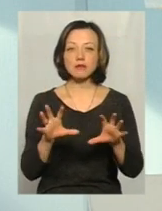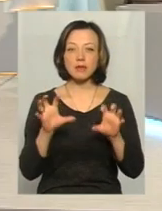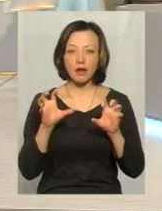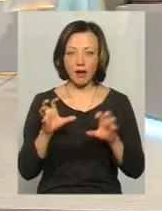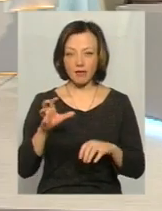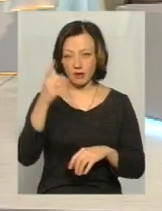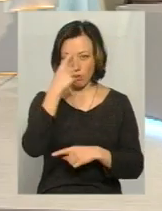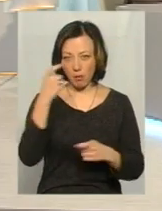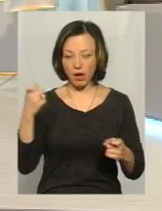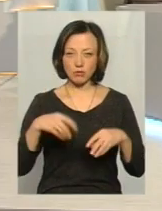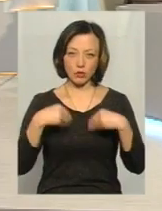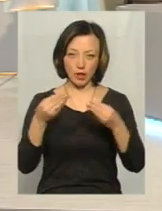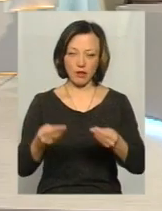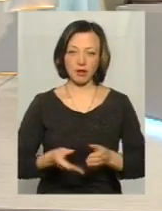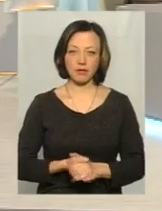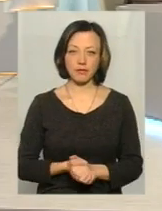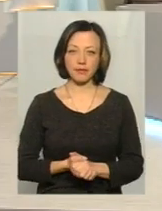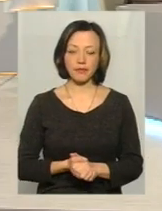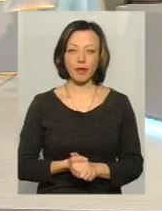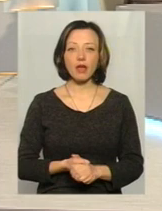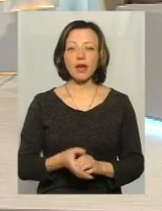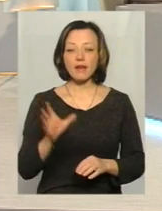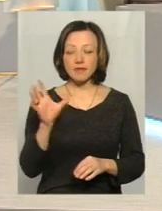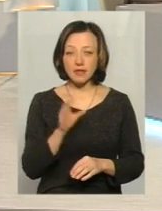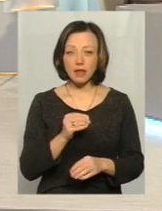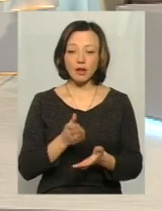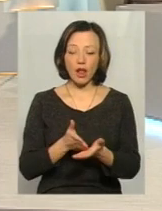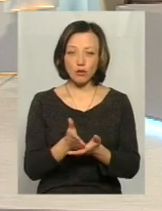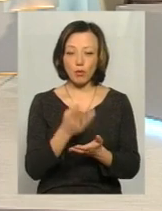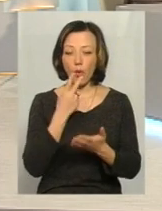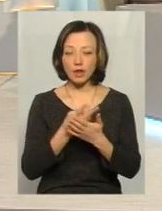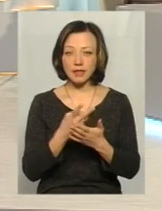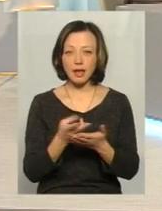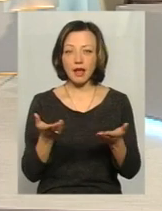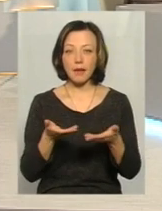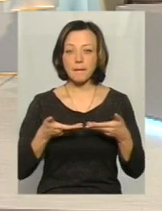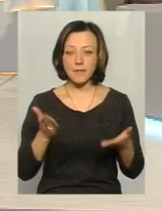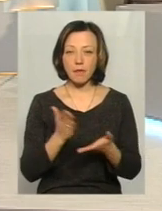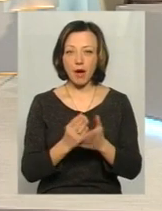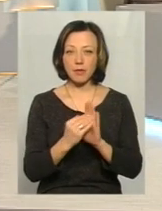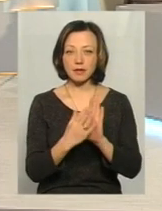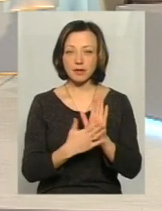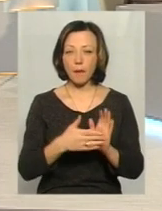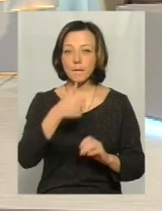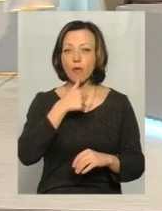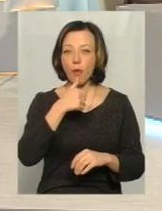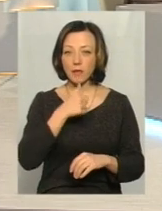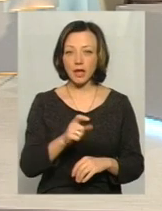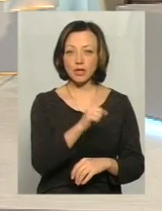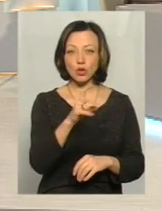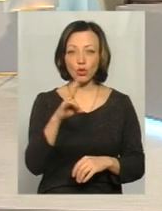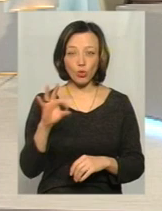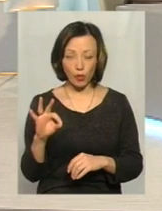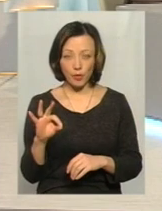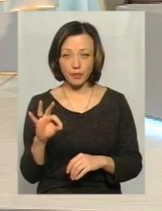ту інформацію, яку ми їм подаємо. Все-таки налаштовуємось показники, які ми маємо по реєстрації на пробне зовнішнє незалежне